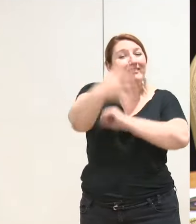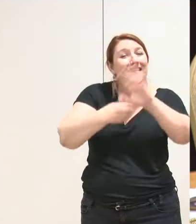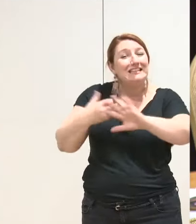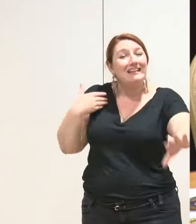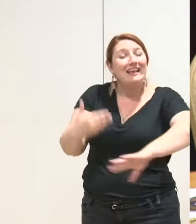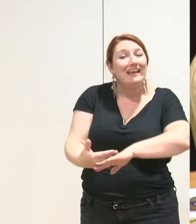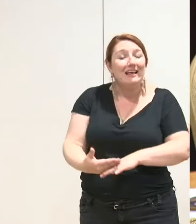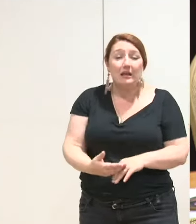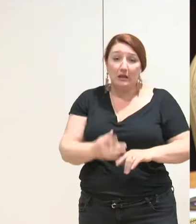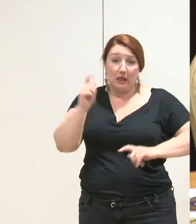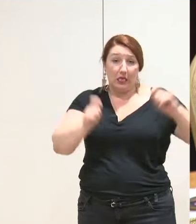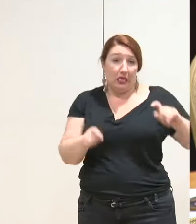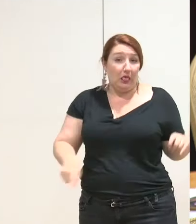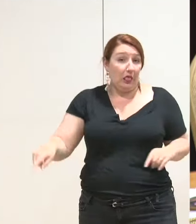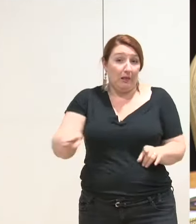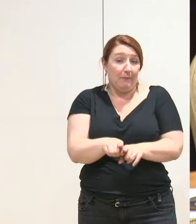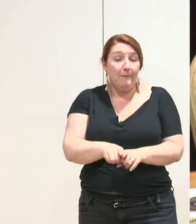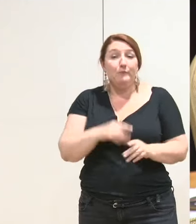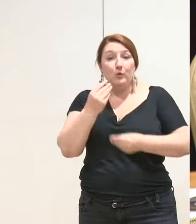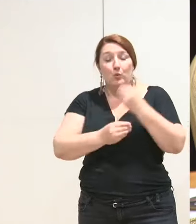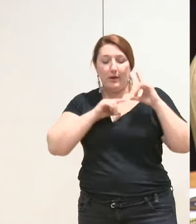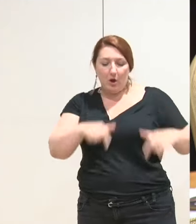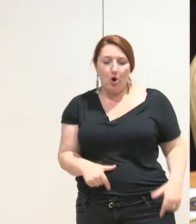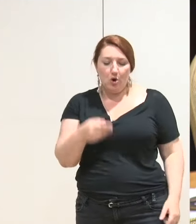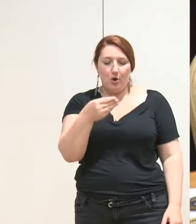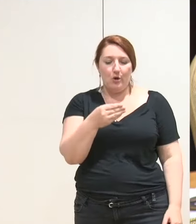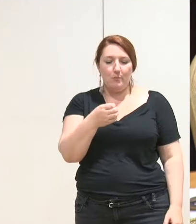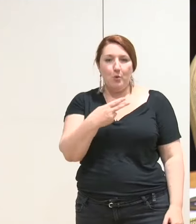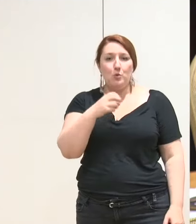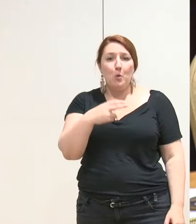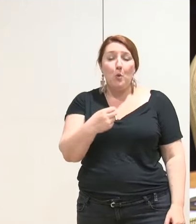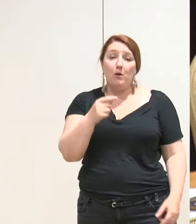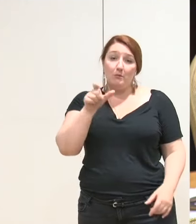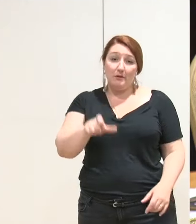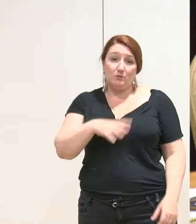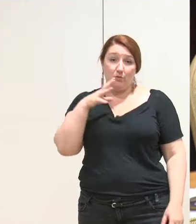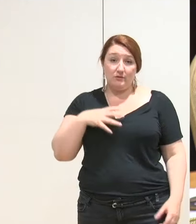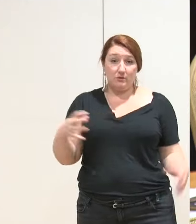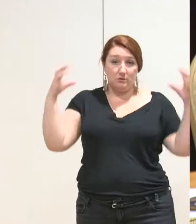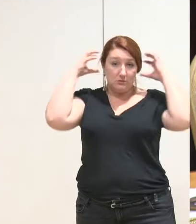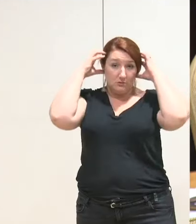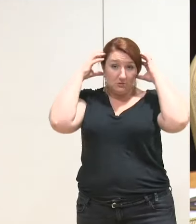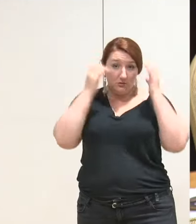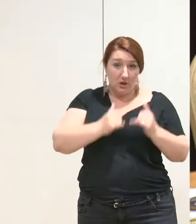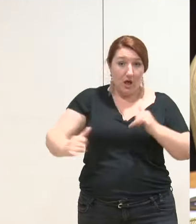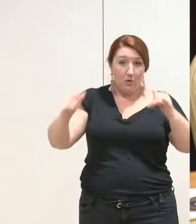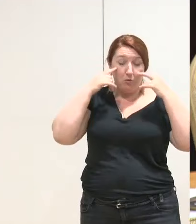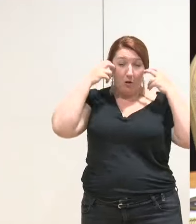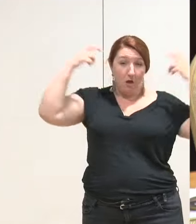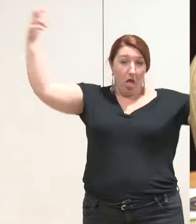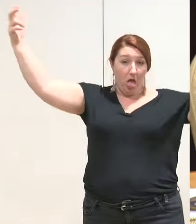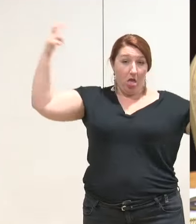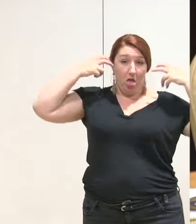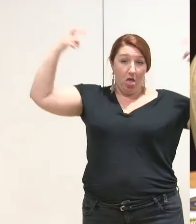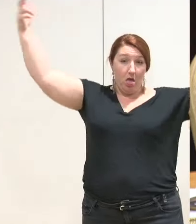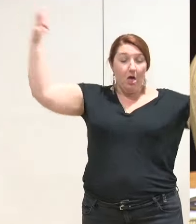allons nous pouvons aussi parler des élèves de l'école Menon dont les enseignants sont obligés de porter des casques antibruit tant la cours raisonne les